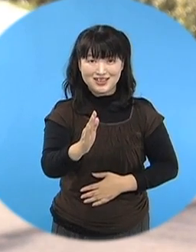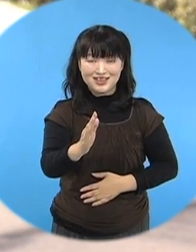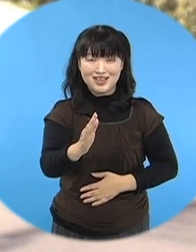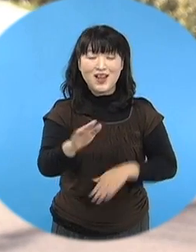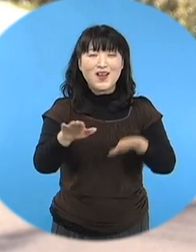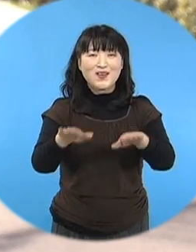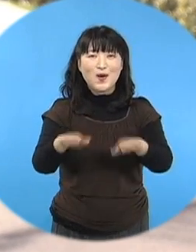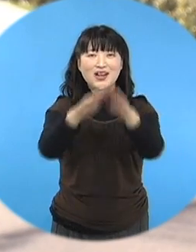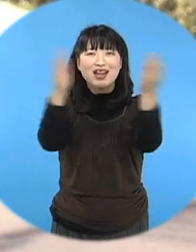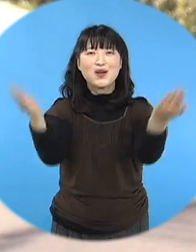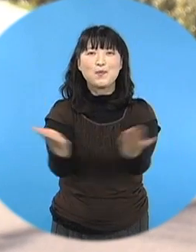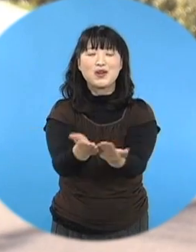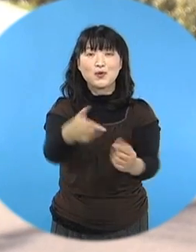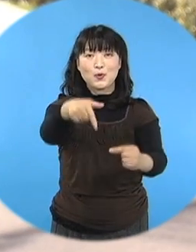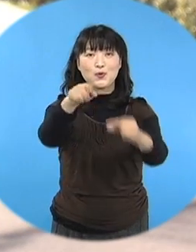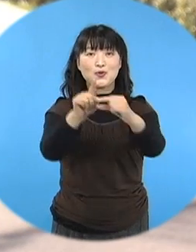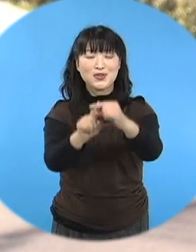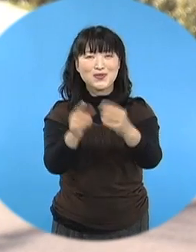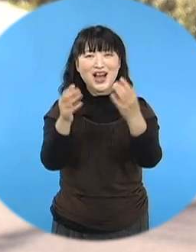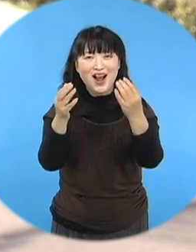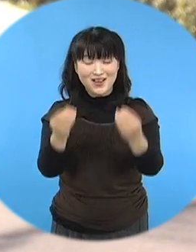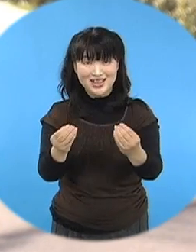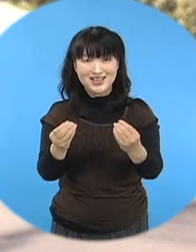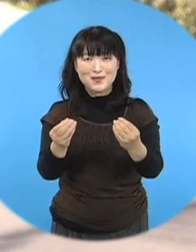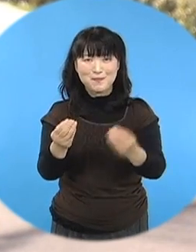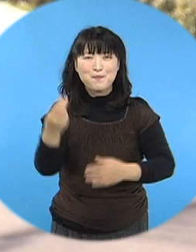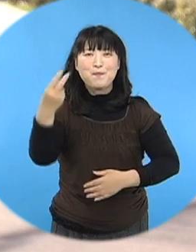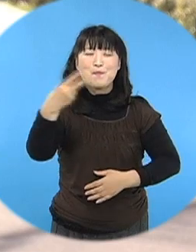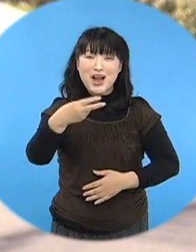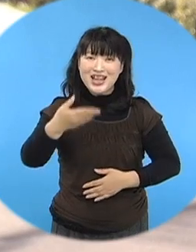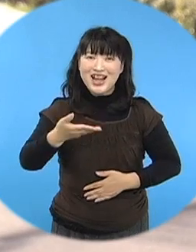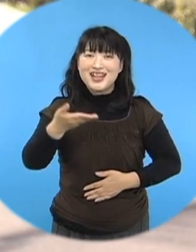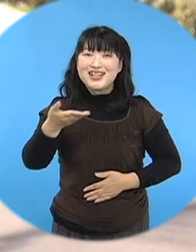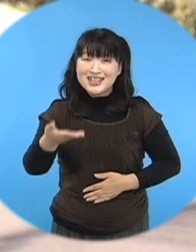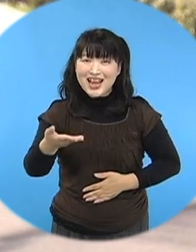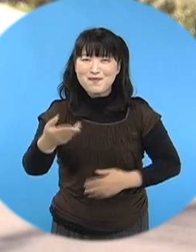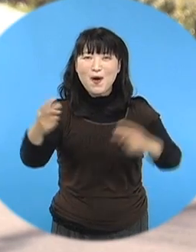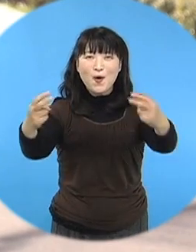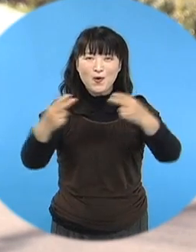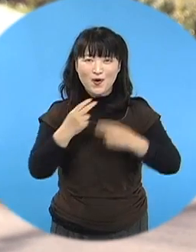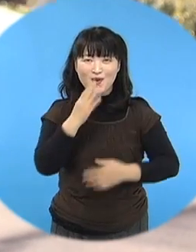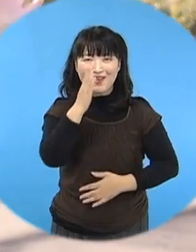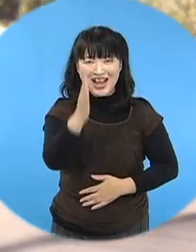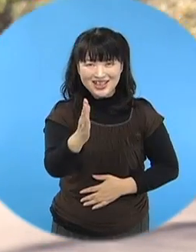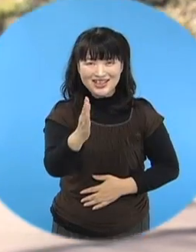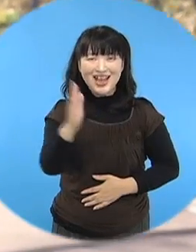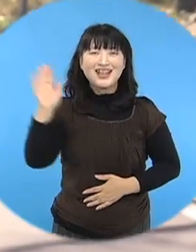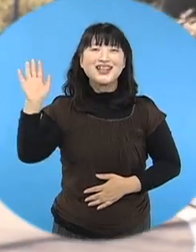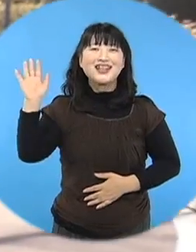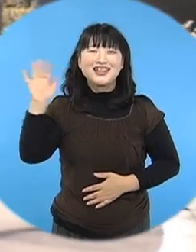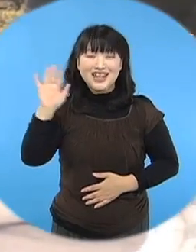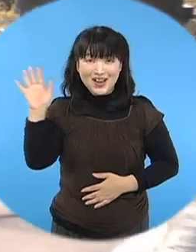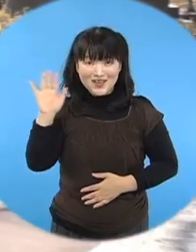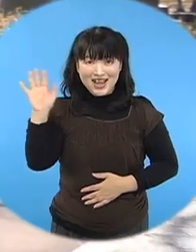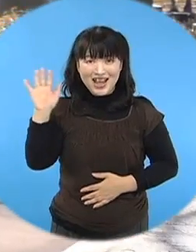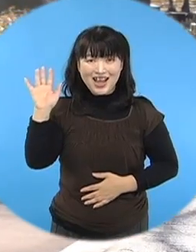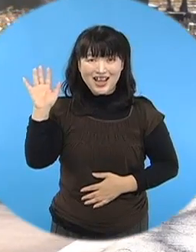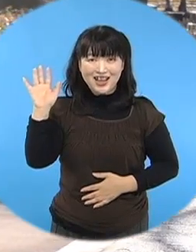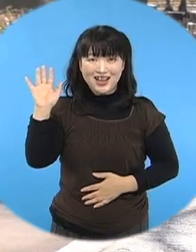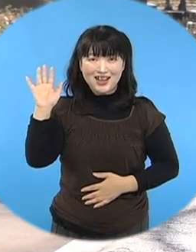それでは今回のまるごと府中はこのあたりで失礼します。また次回もぜひご覧ください。さようなら。